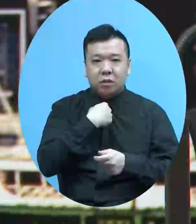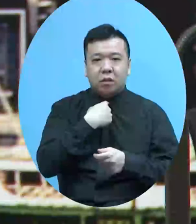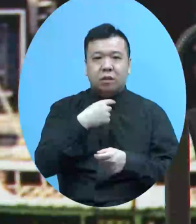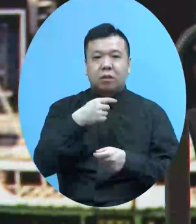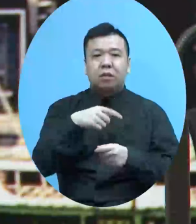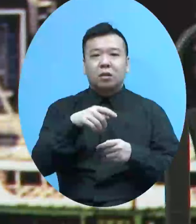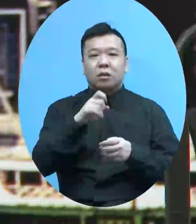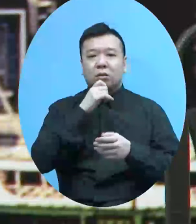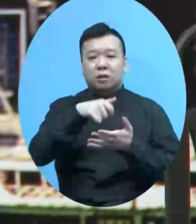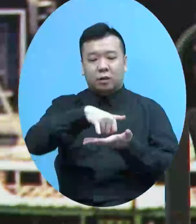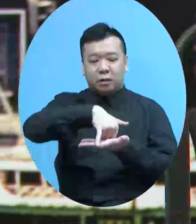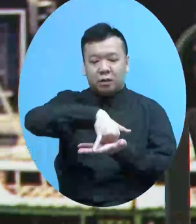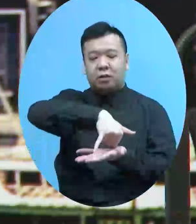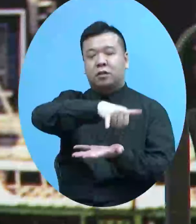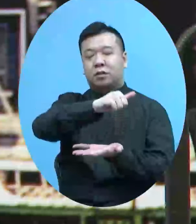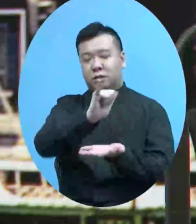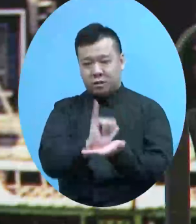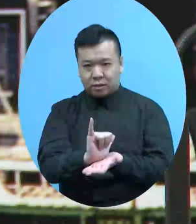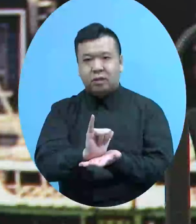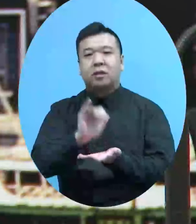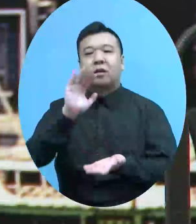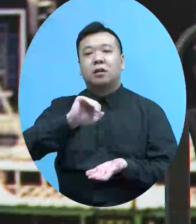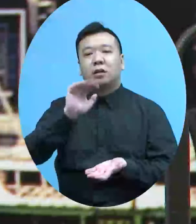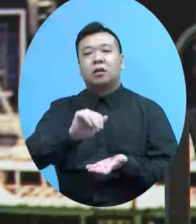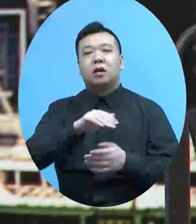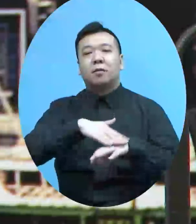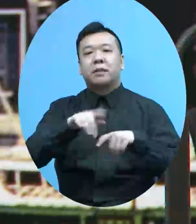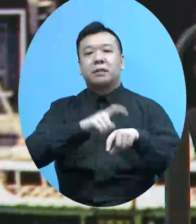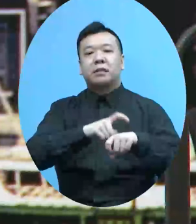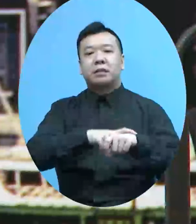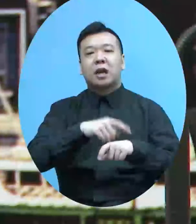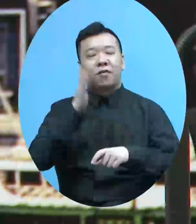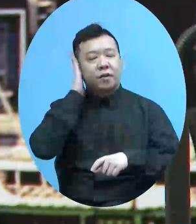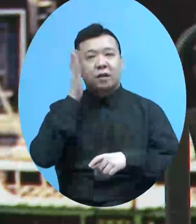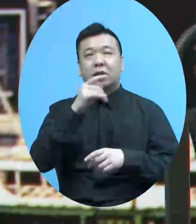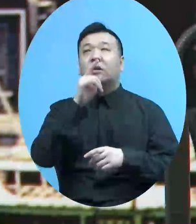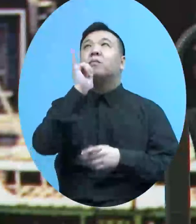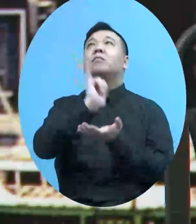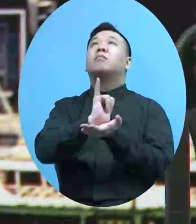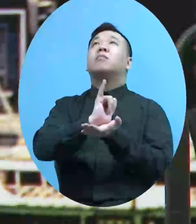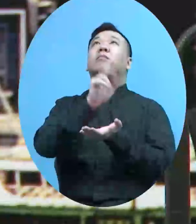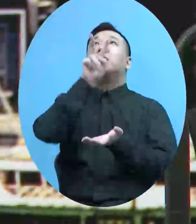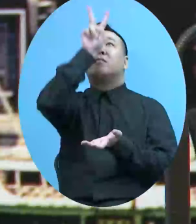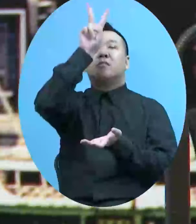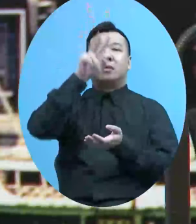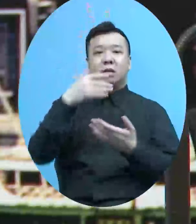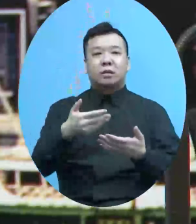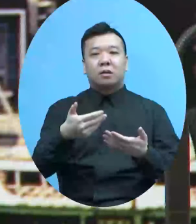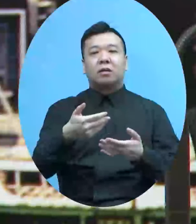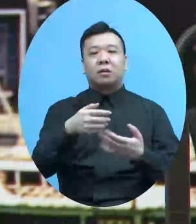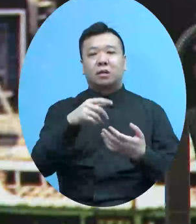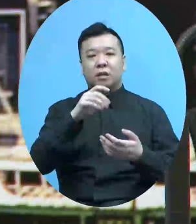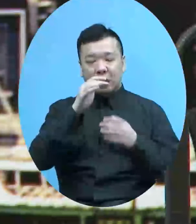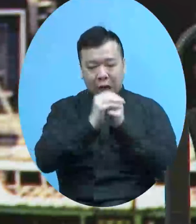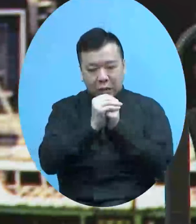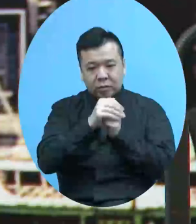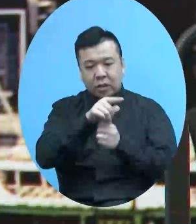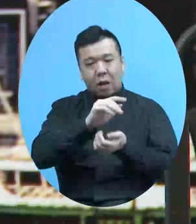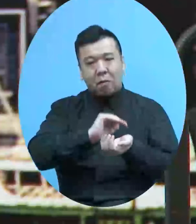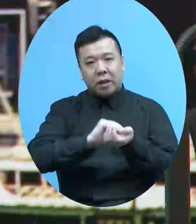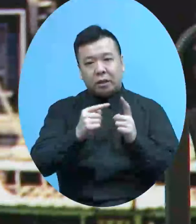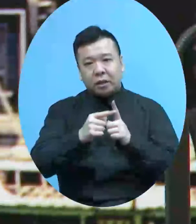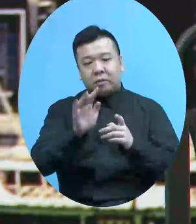養惡式等於我們平時睡覺的樣子就是臉向天都希望祝願這位病